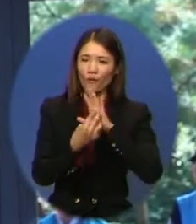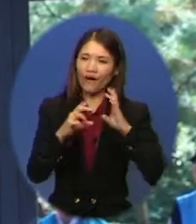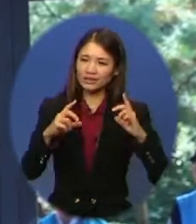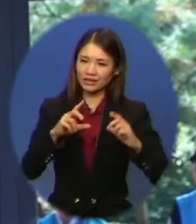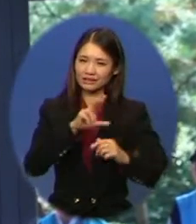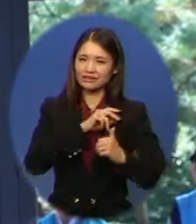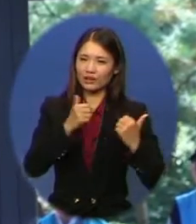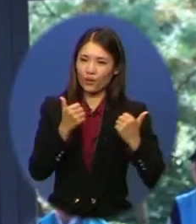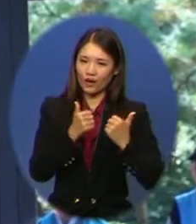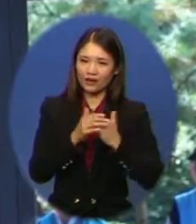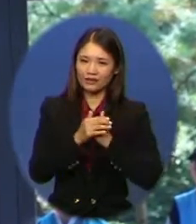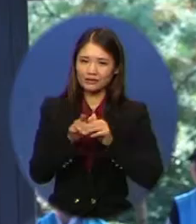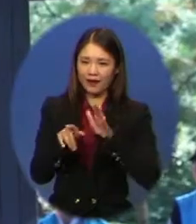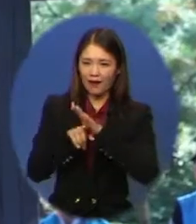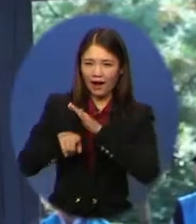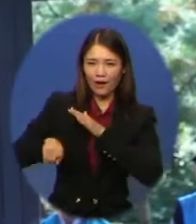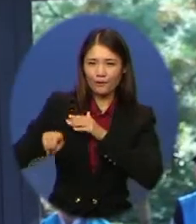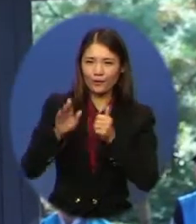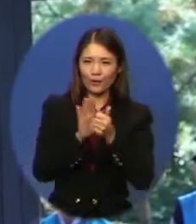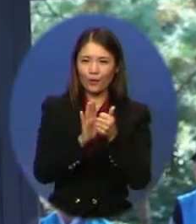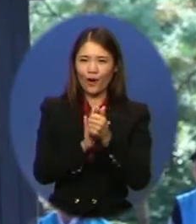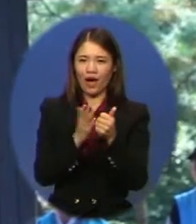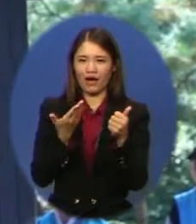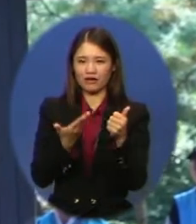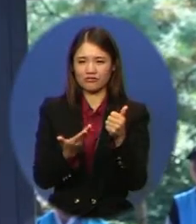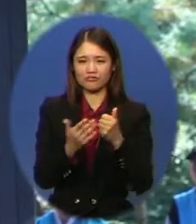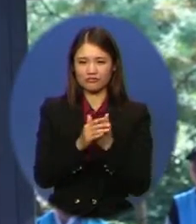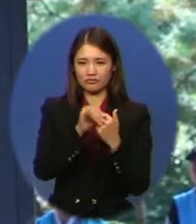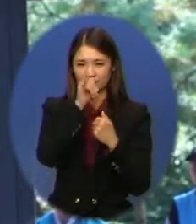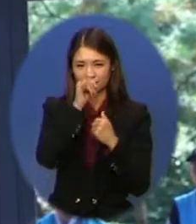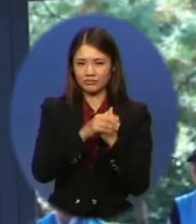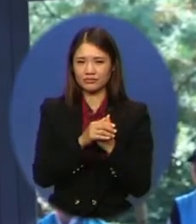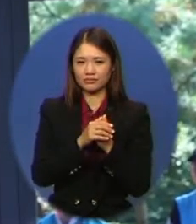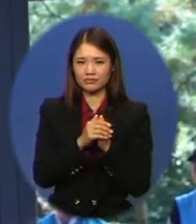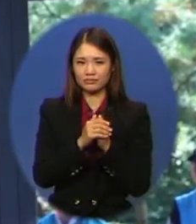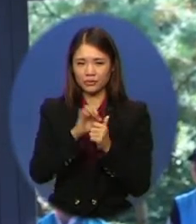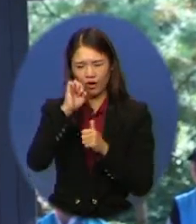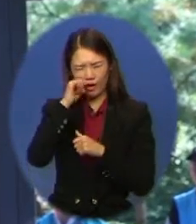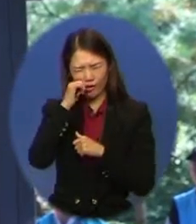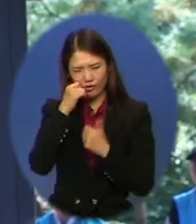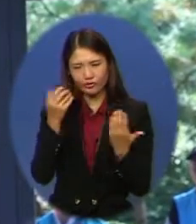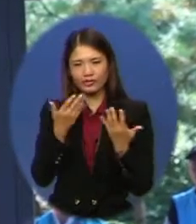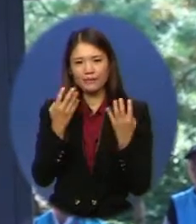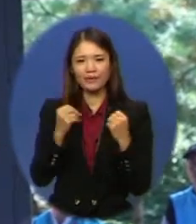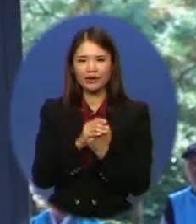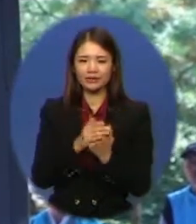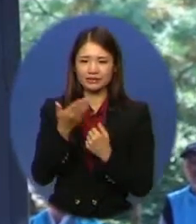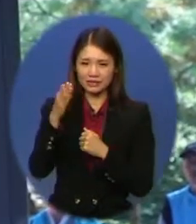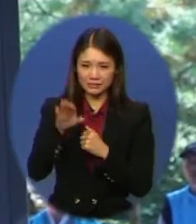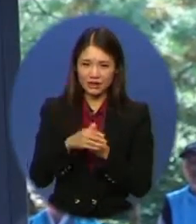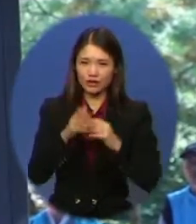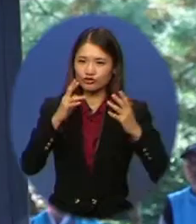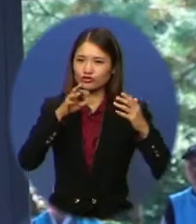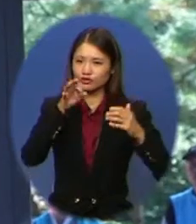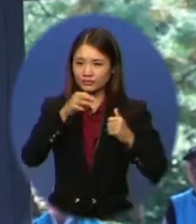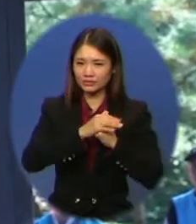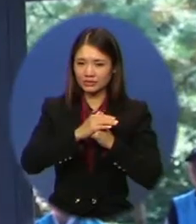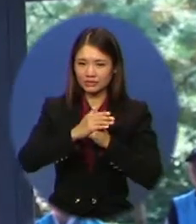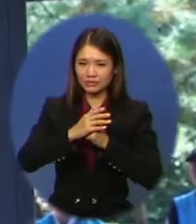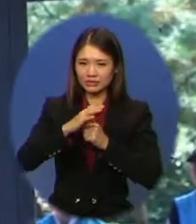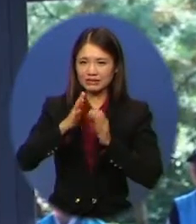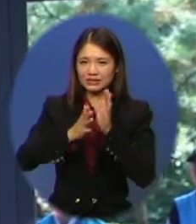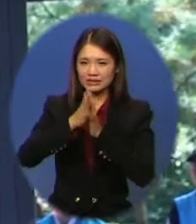또 이렇게 앞서 주시고 밀어 주셔가지고 어려운 가운데 또 국비 12 지원 받아서